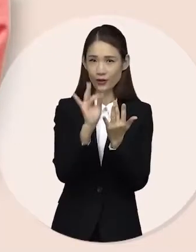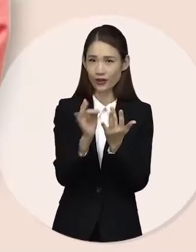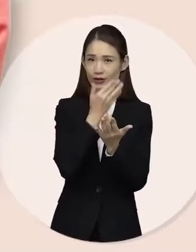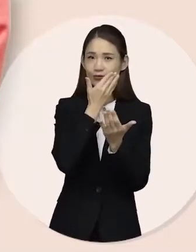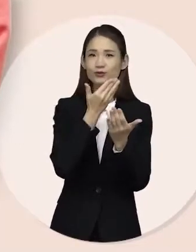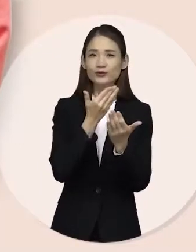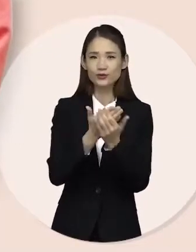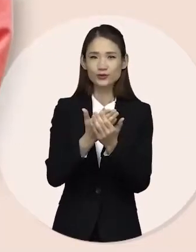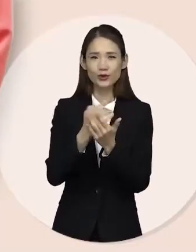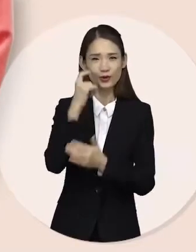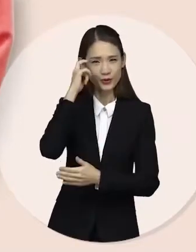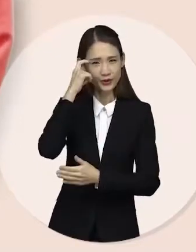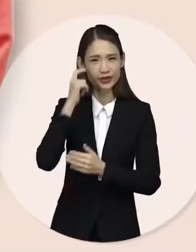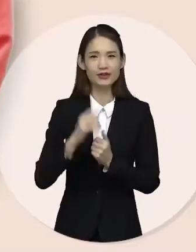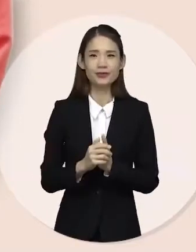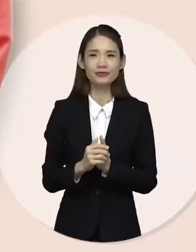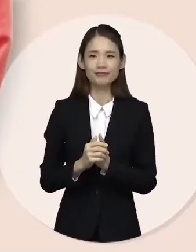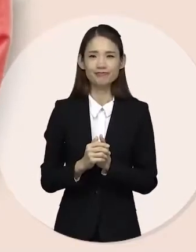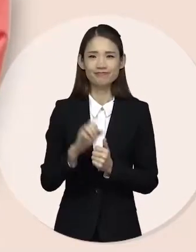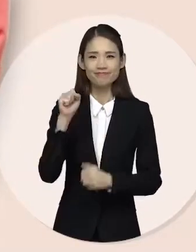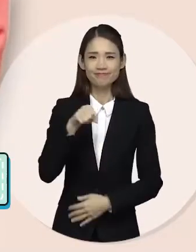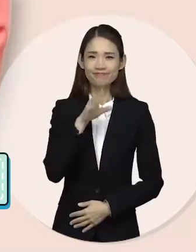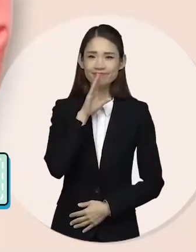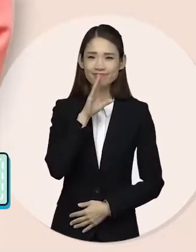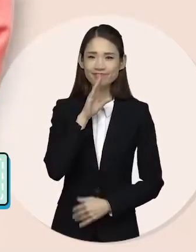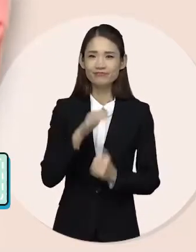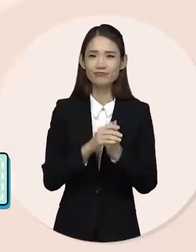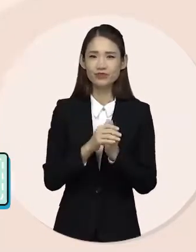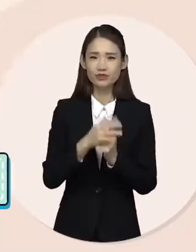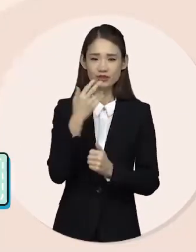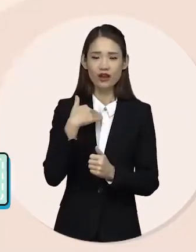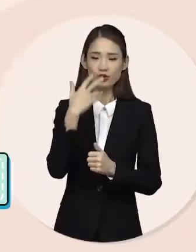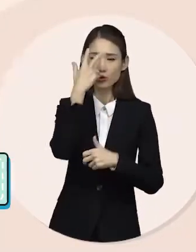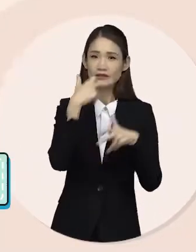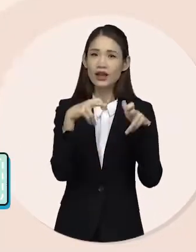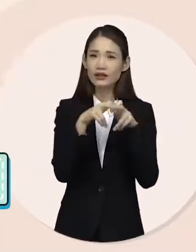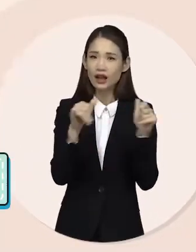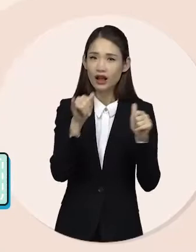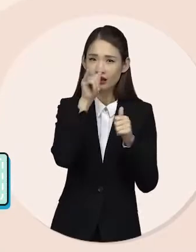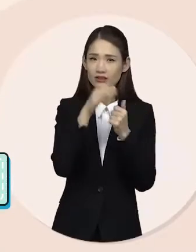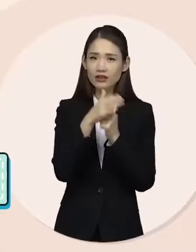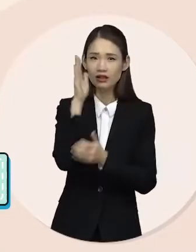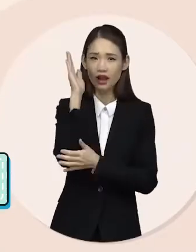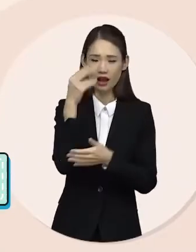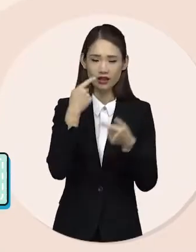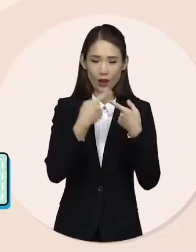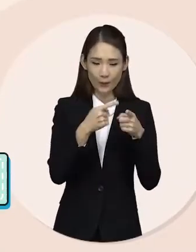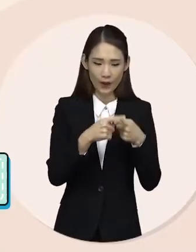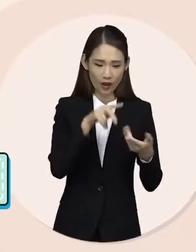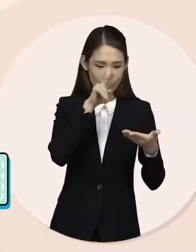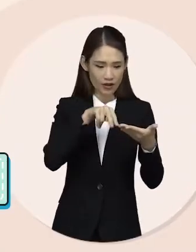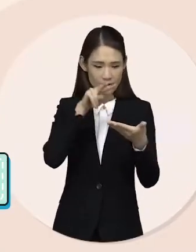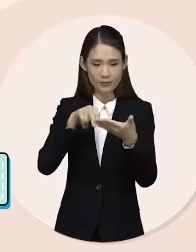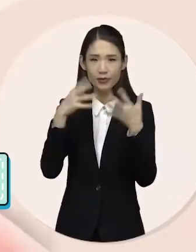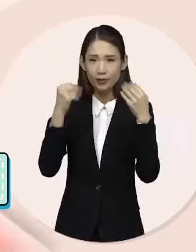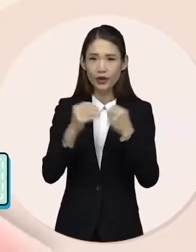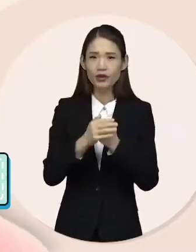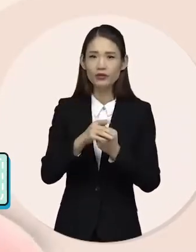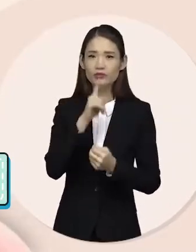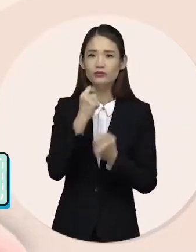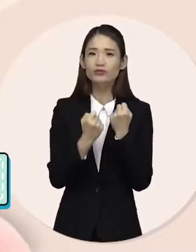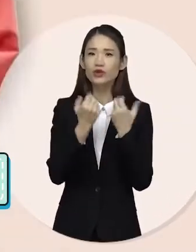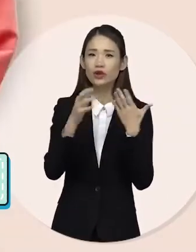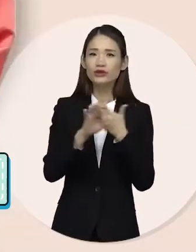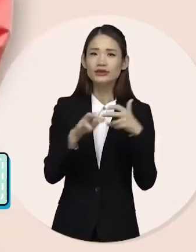강의를 선택하는 게 제일 중요하다고 생각합니다. 맞아요. 저도 시각장애가 있다 보니까 강의평가를 굉장히 많이 봤어요. 이게